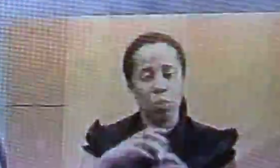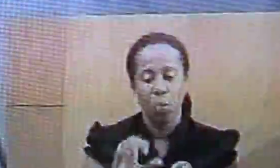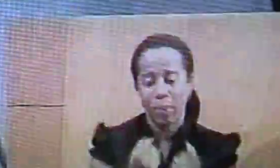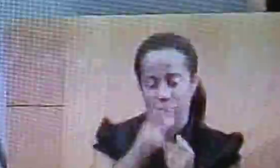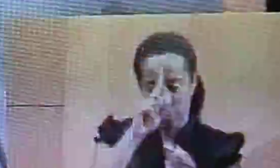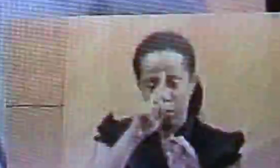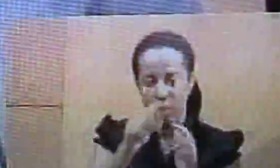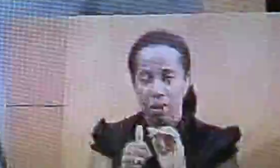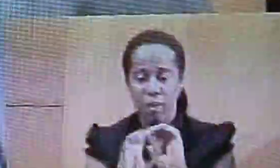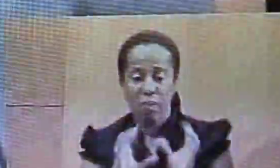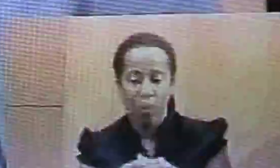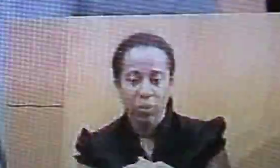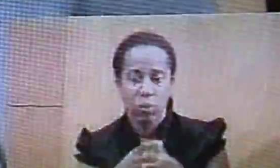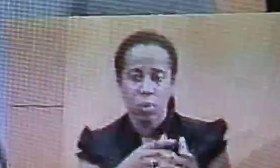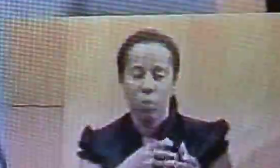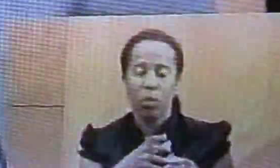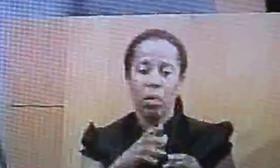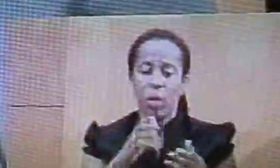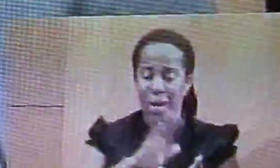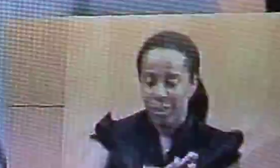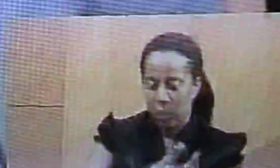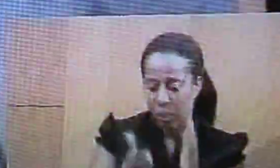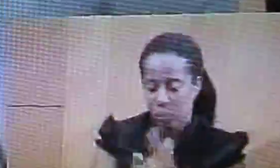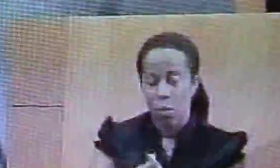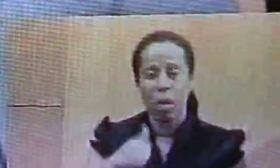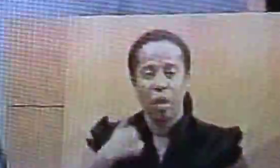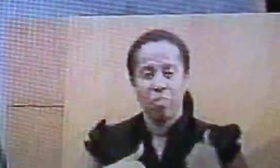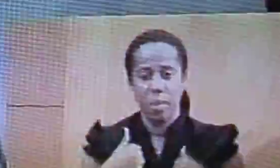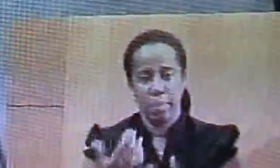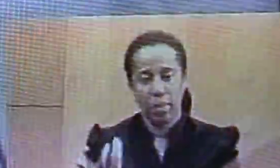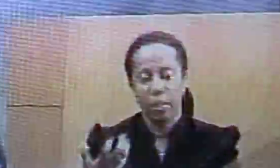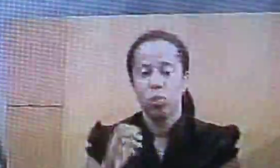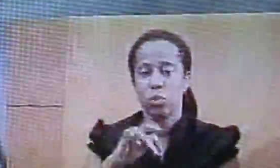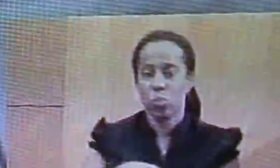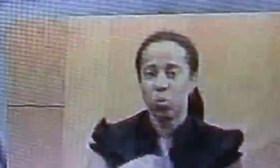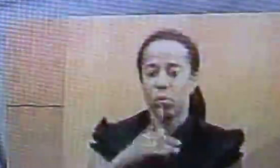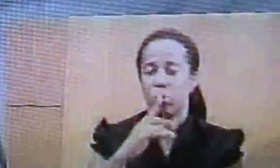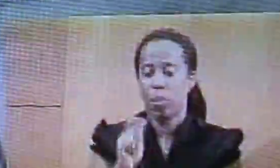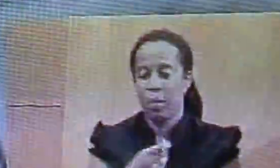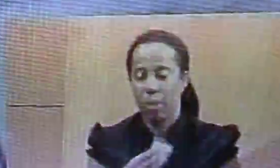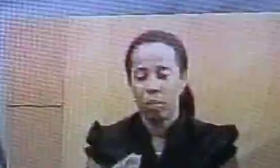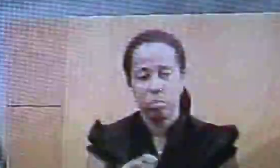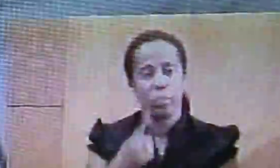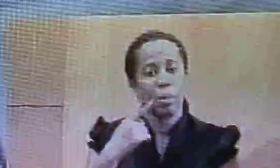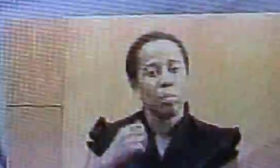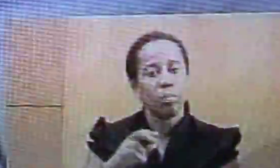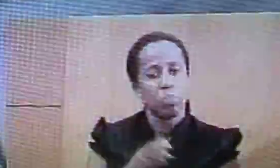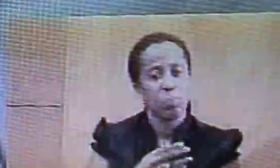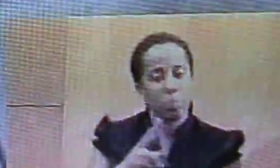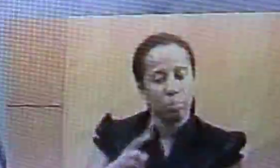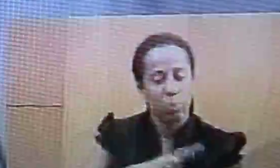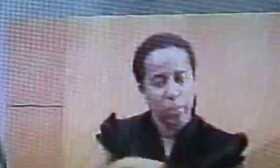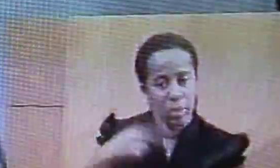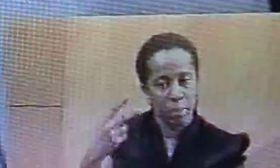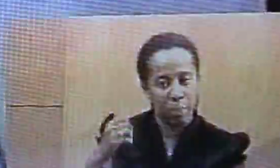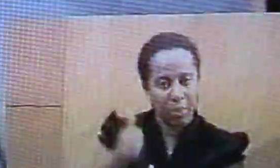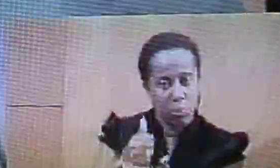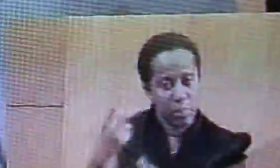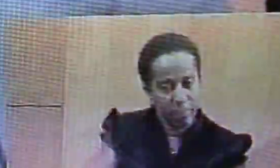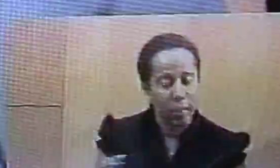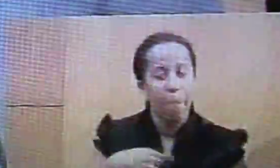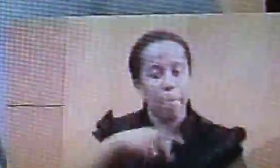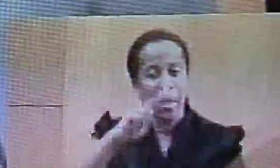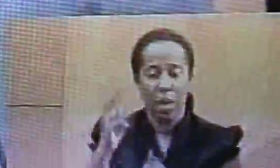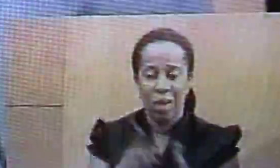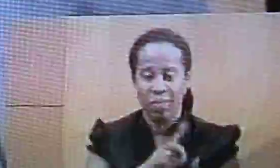formation. L'association AFPA Martinique avait gardé la propriété de son patrimoine. Mais il n'arrivait pas